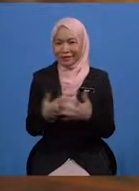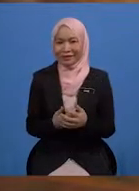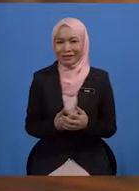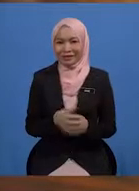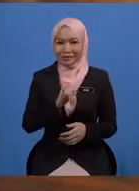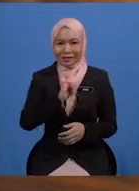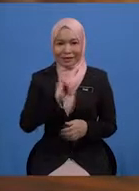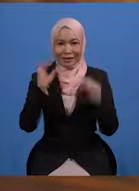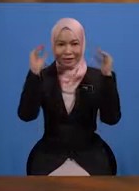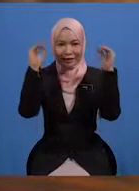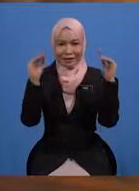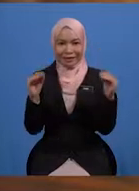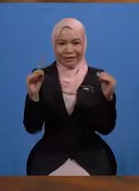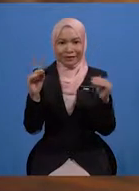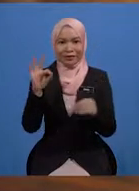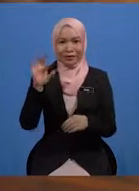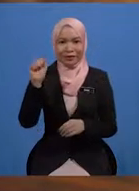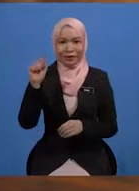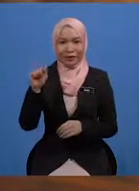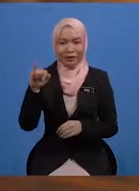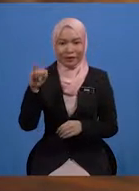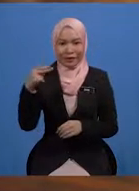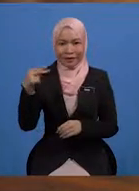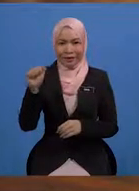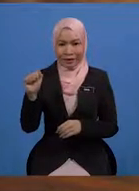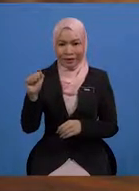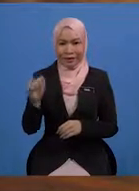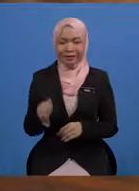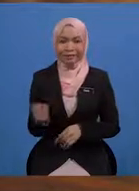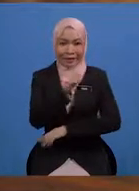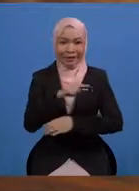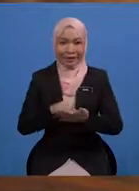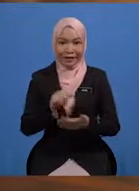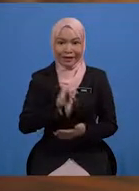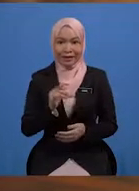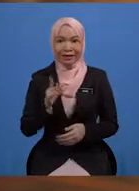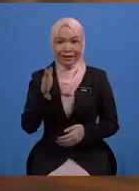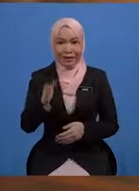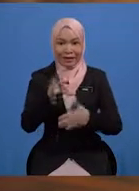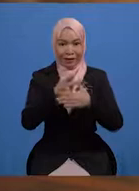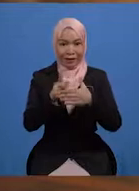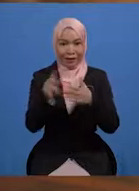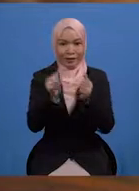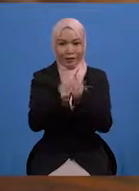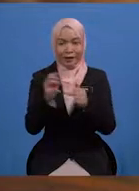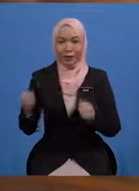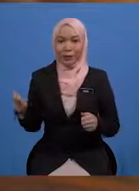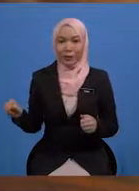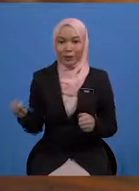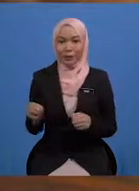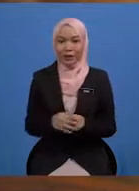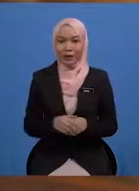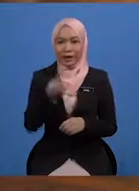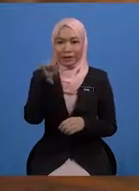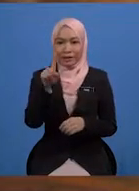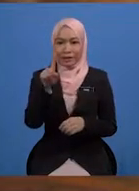Saya, Cikgu Zulfatihah binti Yaakob. Hari ini saya akan berkongsi dengan murid-murid tentang satu aktiviti